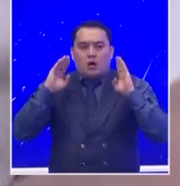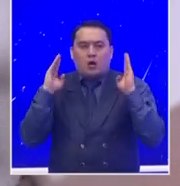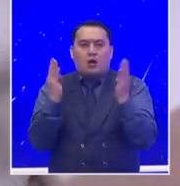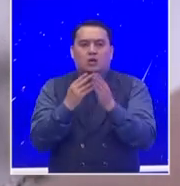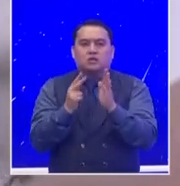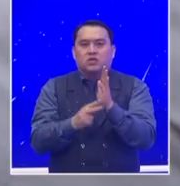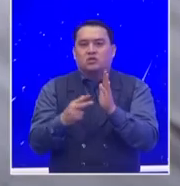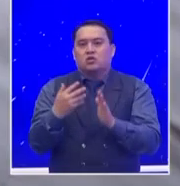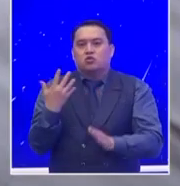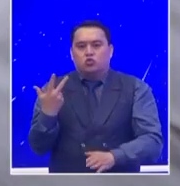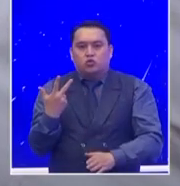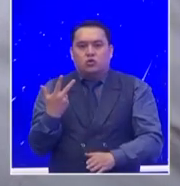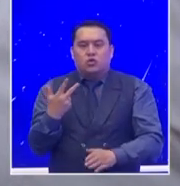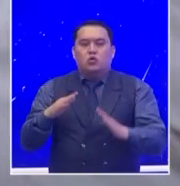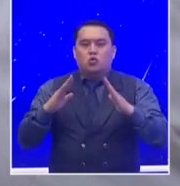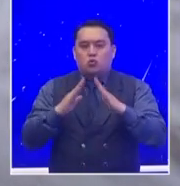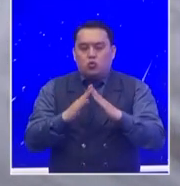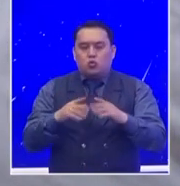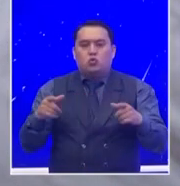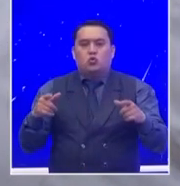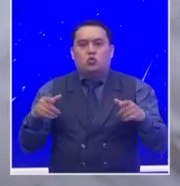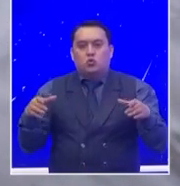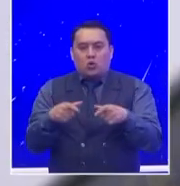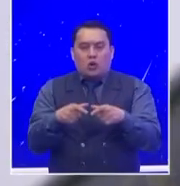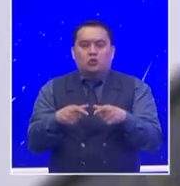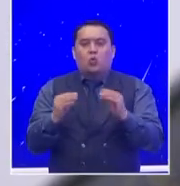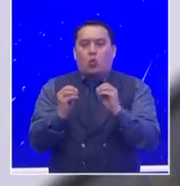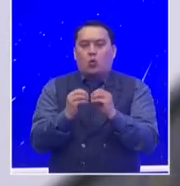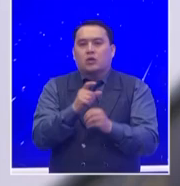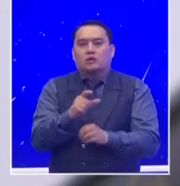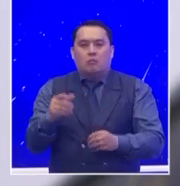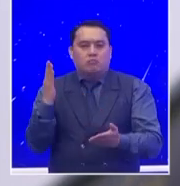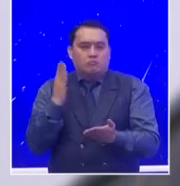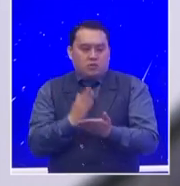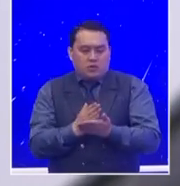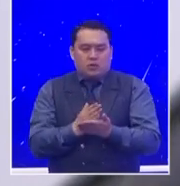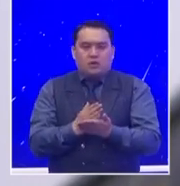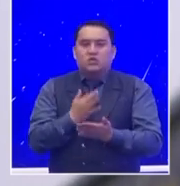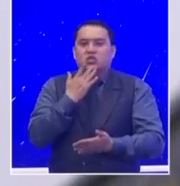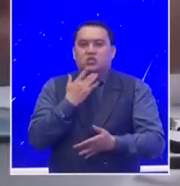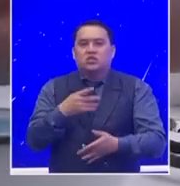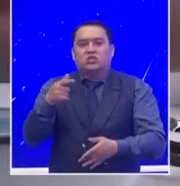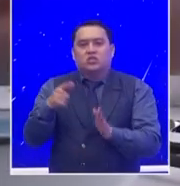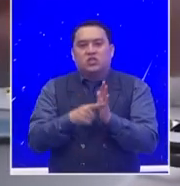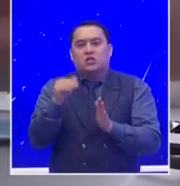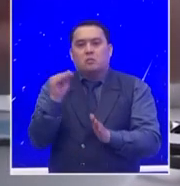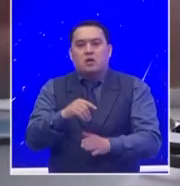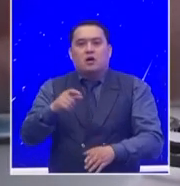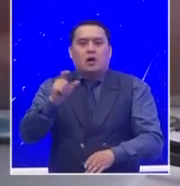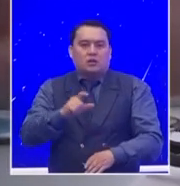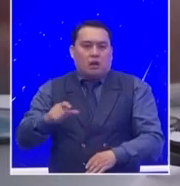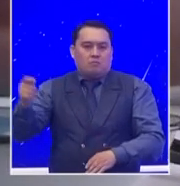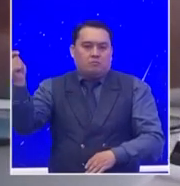стационарда 83 және үй карантинінде 10 адам бар. Жалпы жыл басынан бері өңірімізге шетелден 7000-нан аса азамат